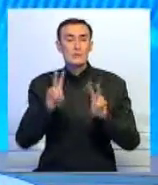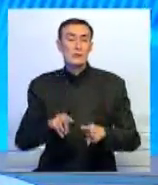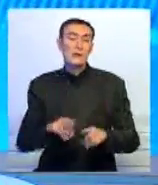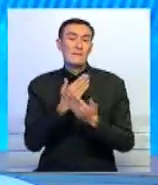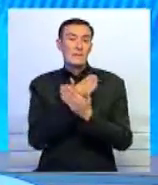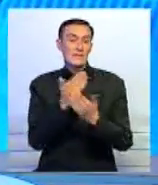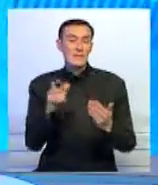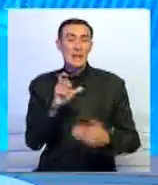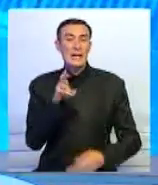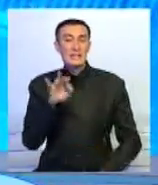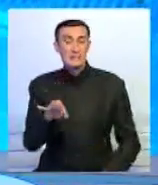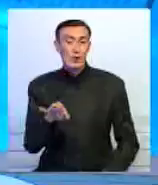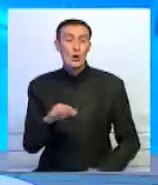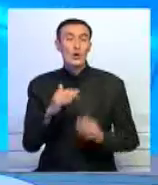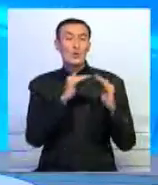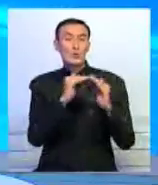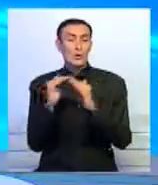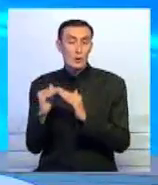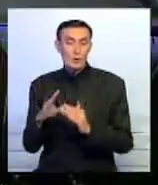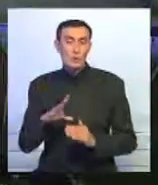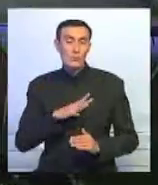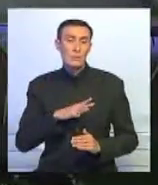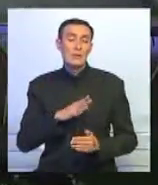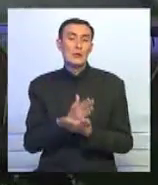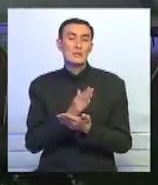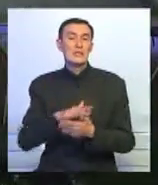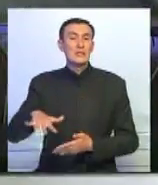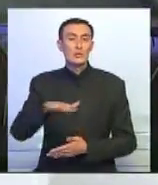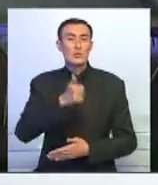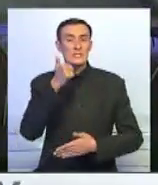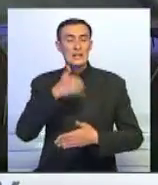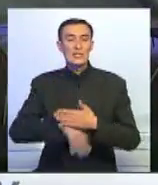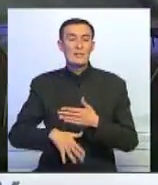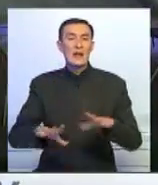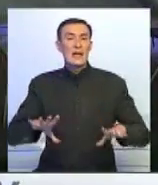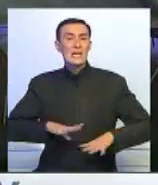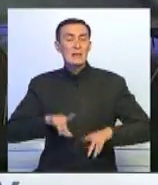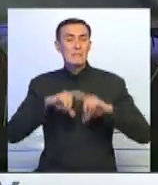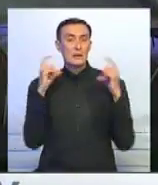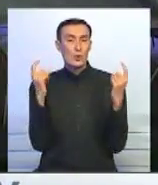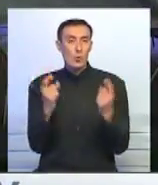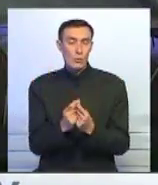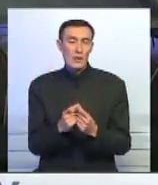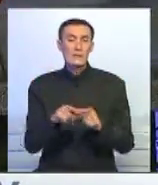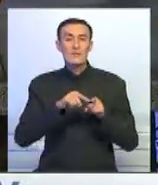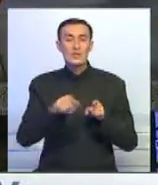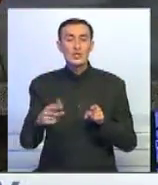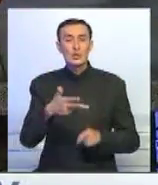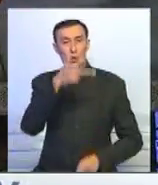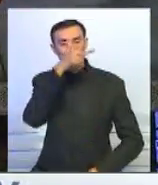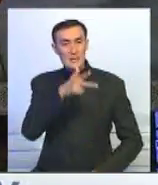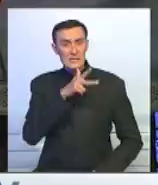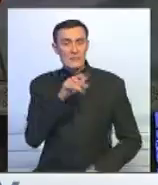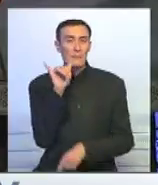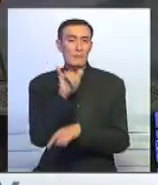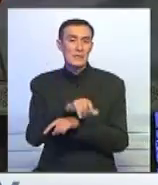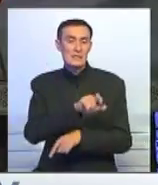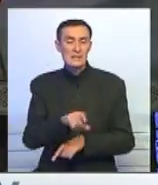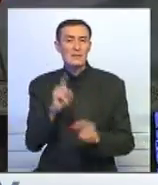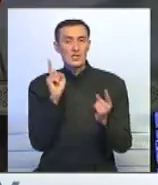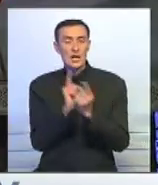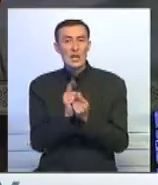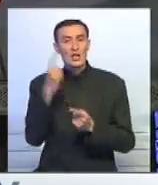специализированной выставки «Экспо». Юрточный городок разместился на территории столичного ипподрома «Казанат». На протяжении 3 месяцев посетители